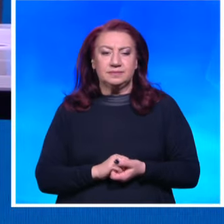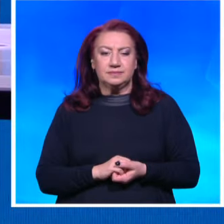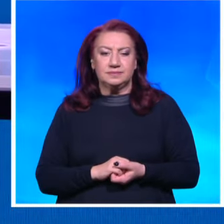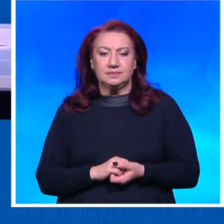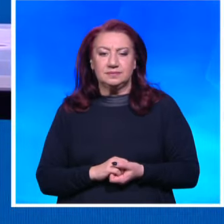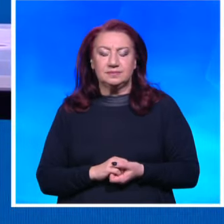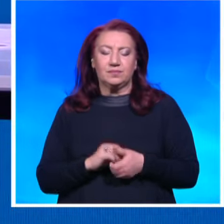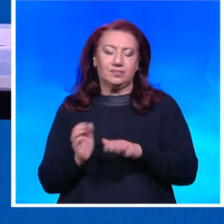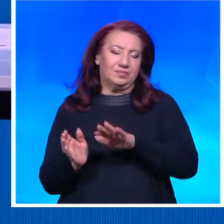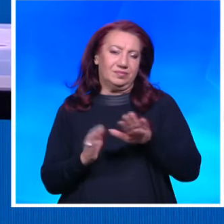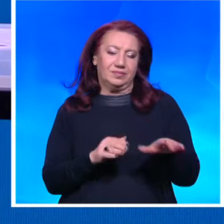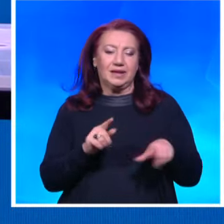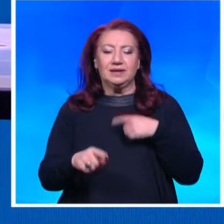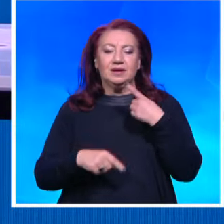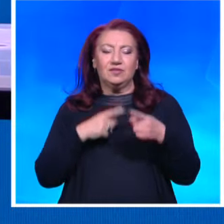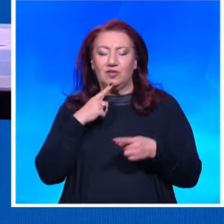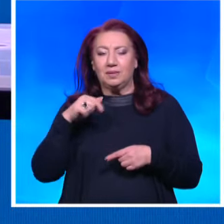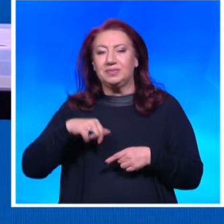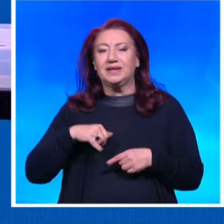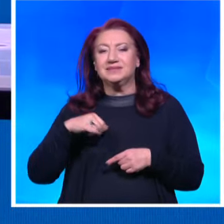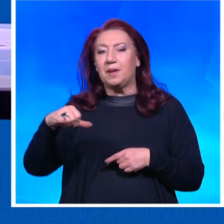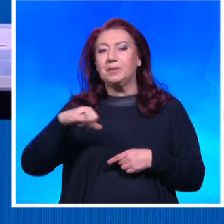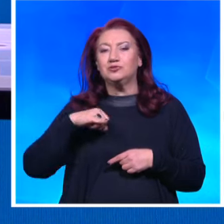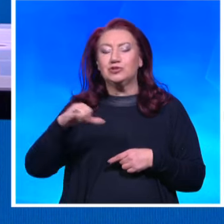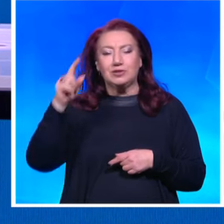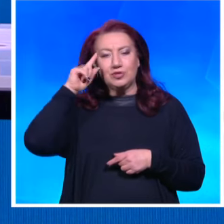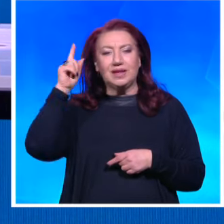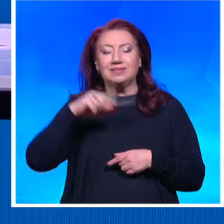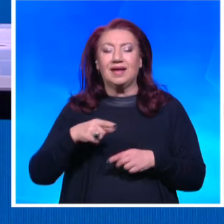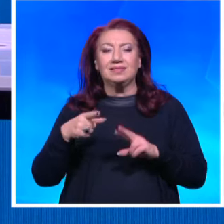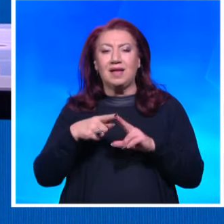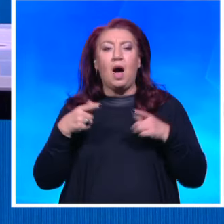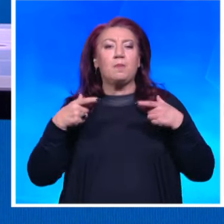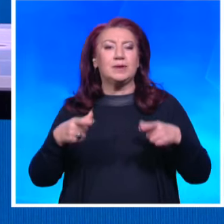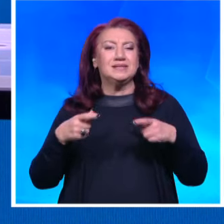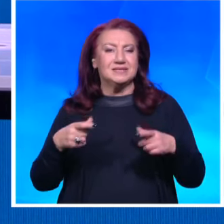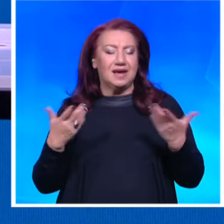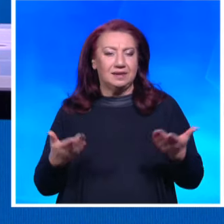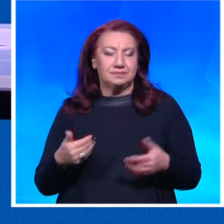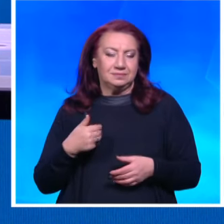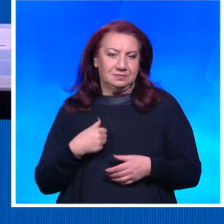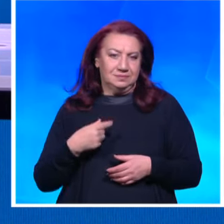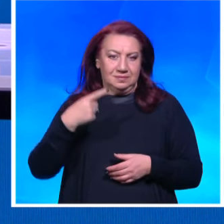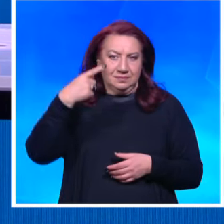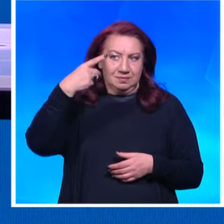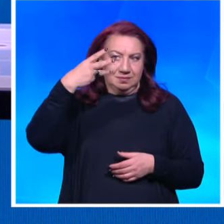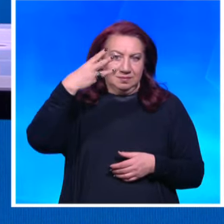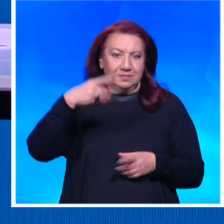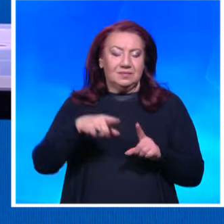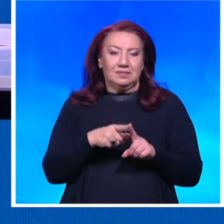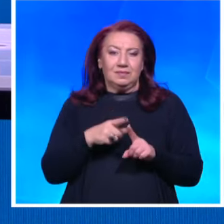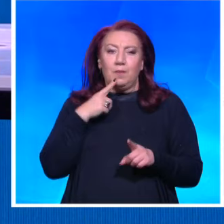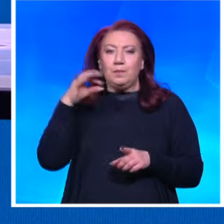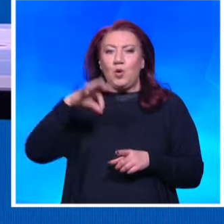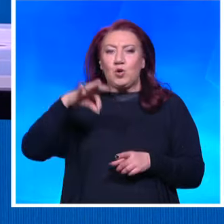А сега сменяме настроението. В Международния ден на пицата, оказва се, българите сме в топ 3 по ръст на поръчките на пица за дома в Европа.